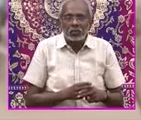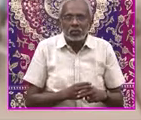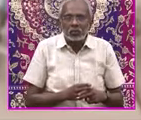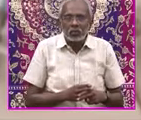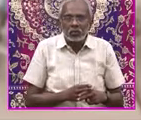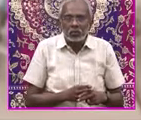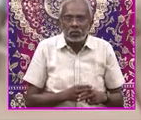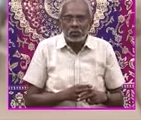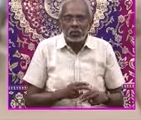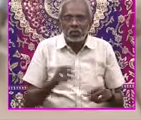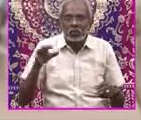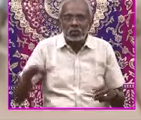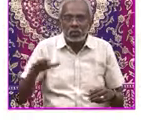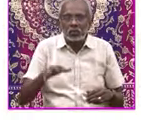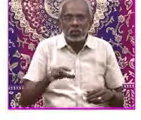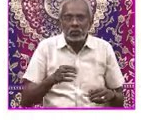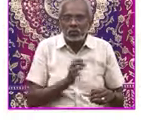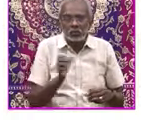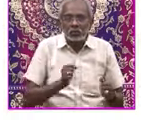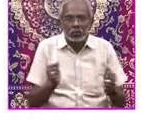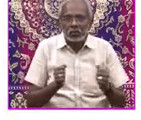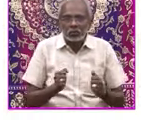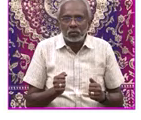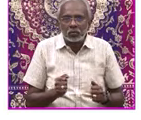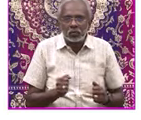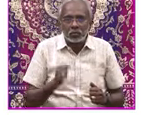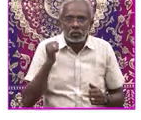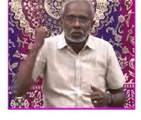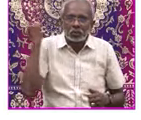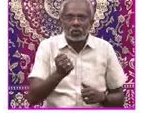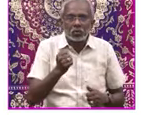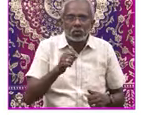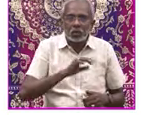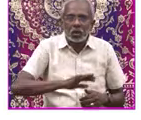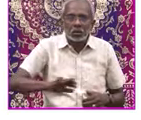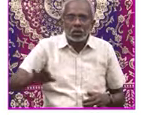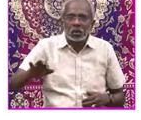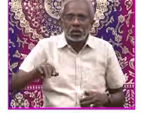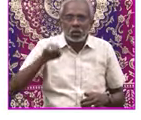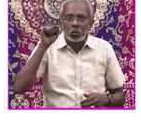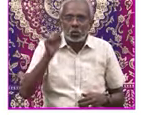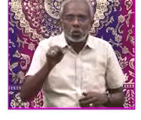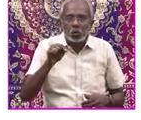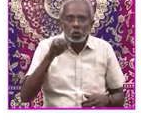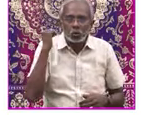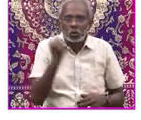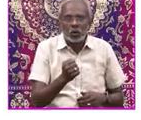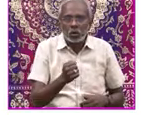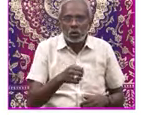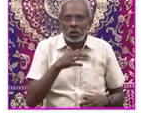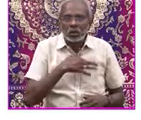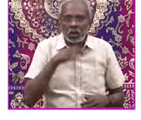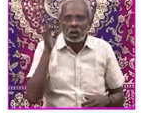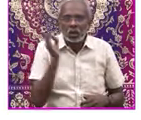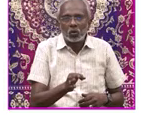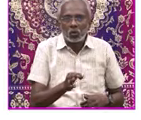கலிங்க படையின் நடுக்கம். எதுக்குள் இது மாயை ஒன்றுக்குள்